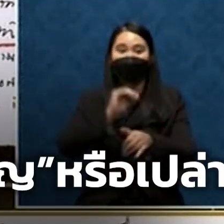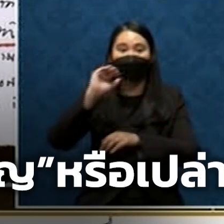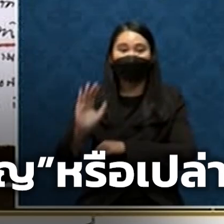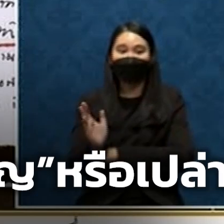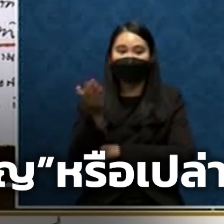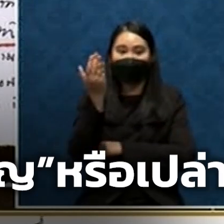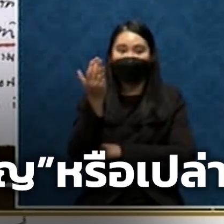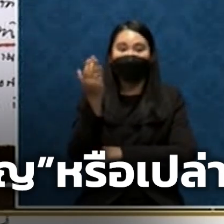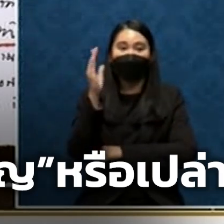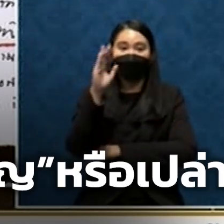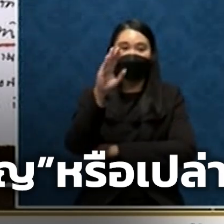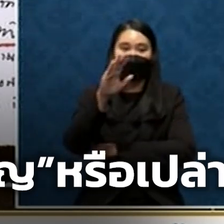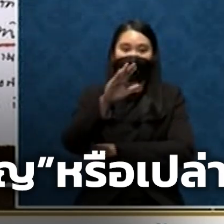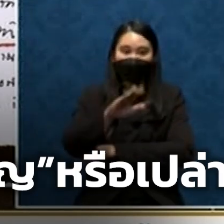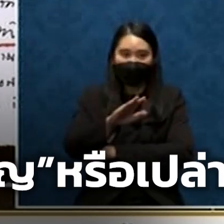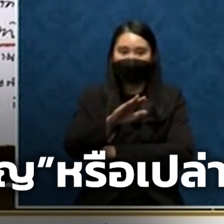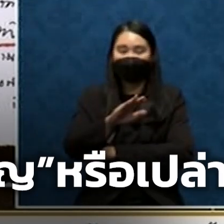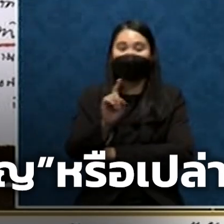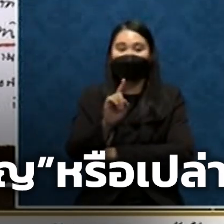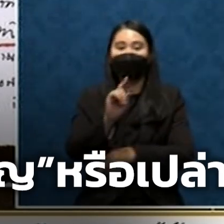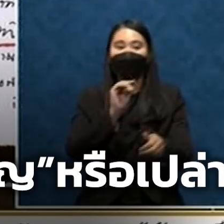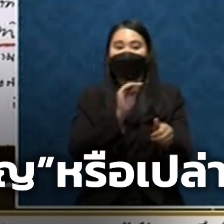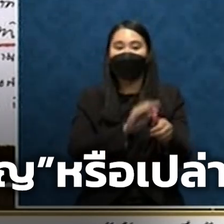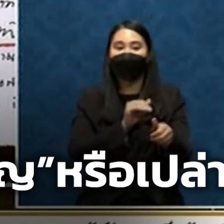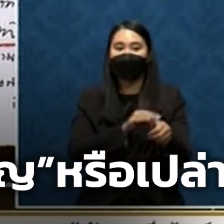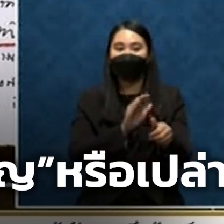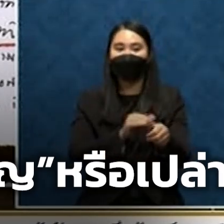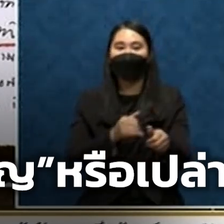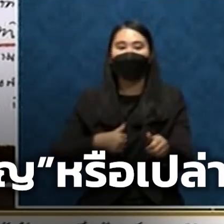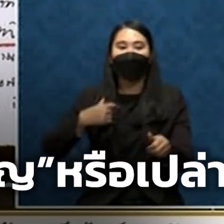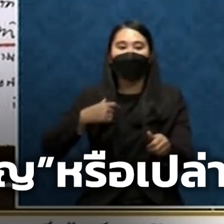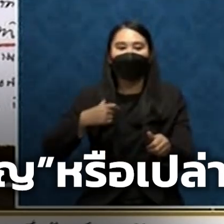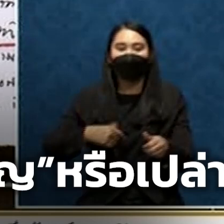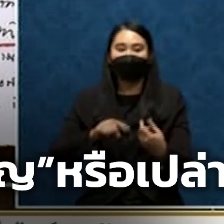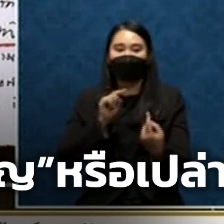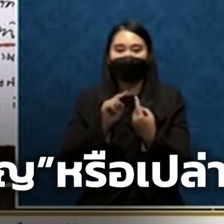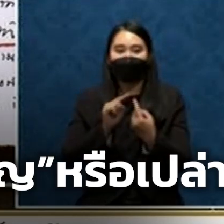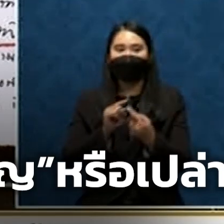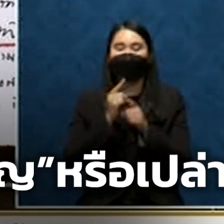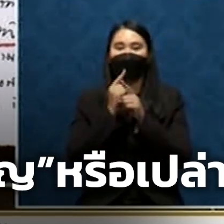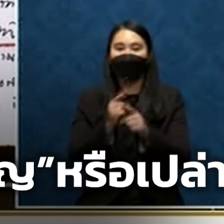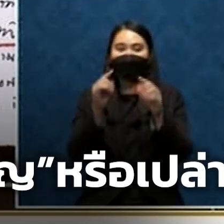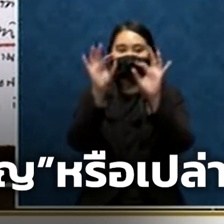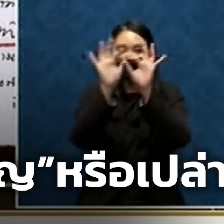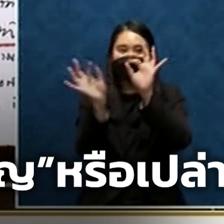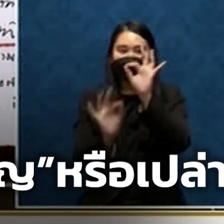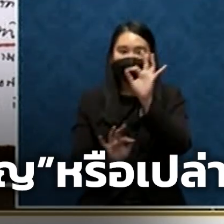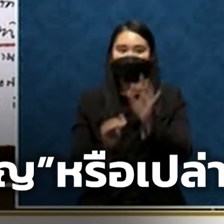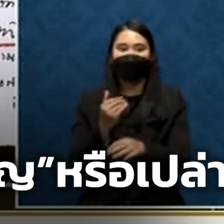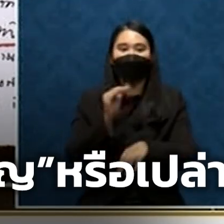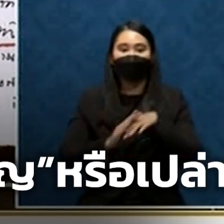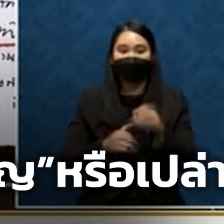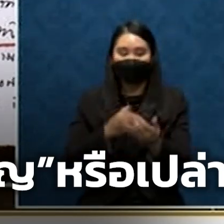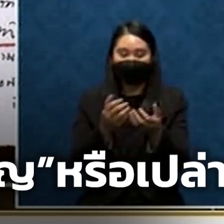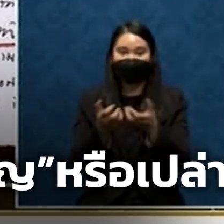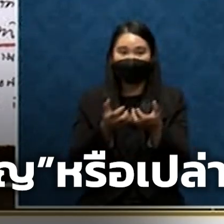พอตกบ่ายก็มีการเรียกไปให้ถอนหมายจับตามบันทึกสั่งการนี้ลายมืออ่าน